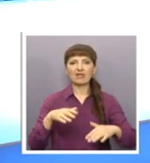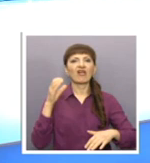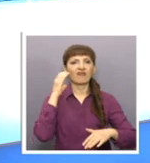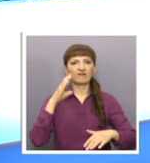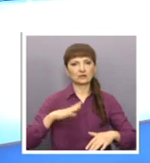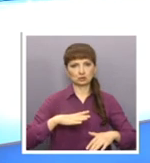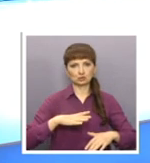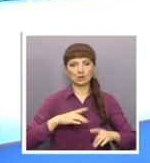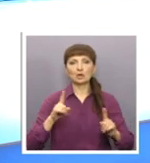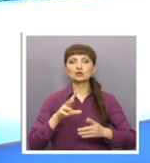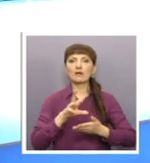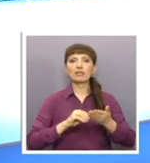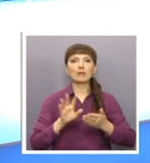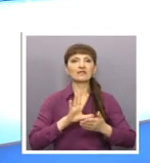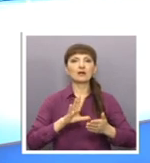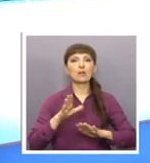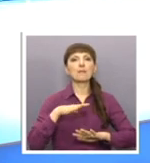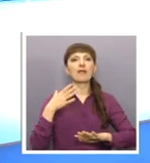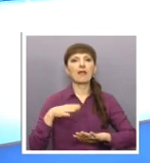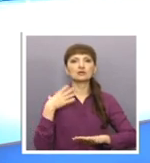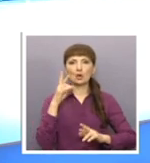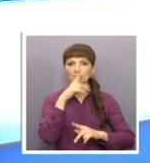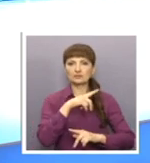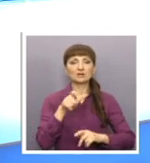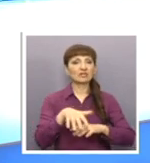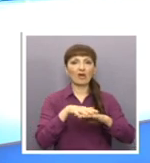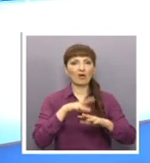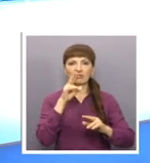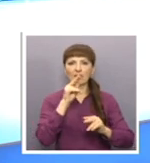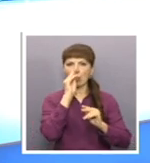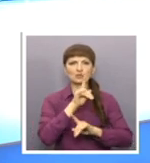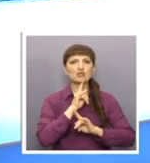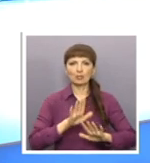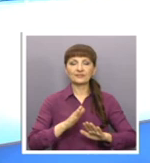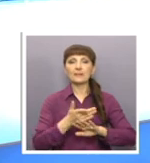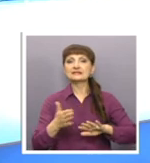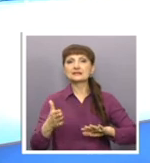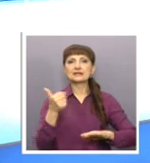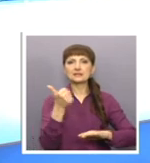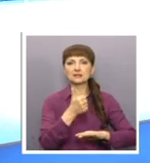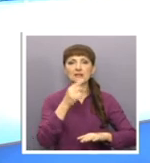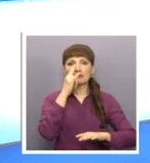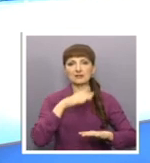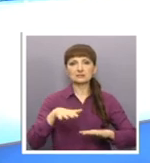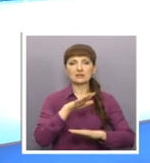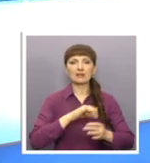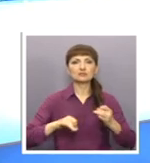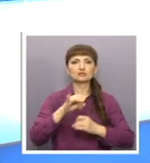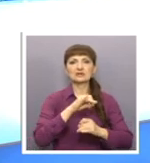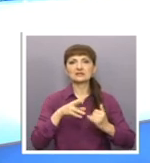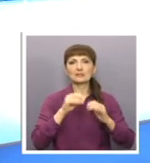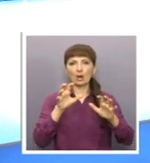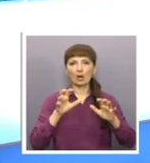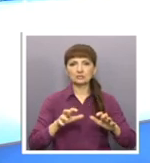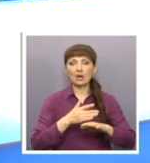выслушали. Чтобы не повторить прежних ошибок, которые народ точно не простит. Последние несколько недель страна обсуждает земельный кодекс. А